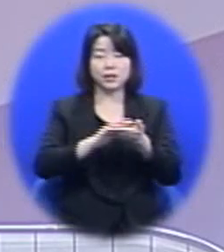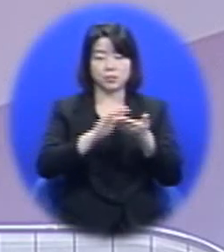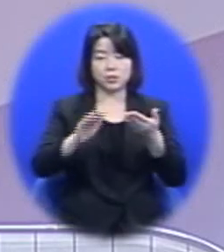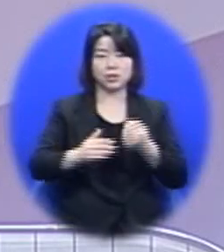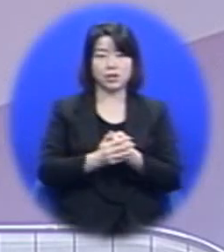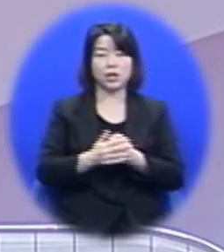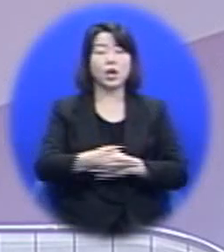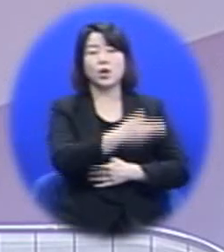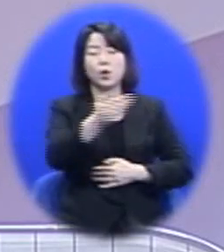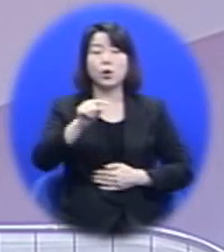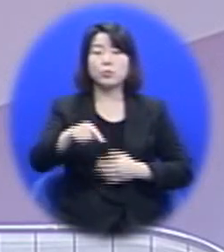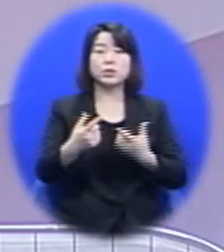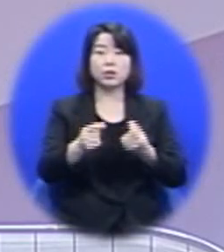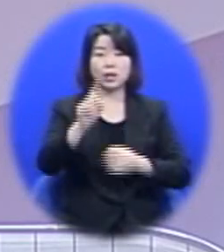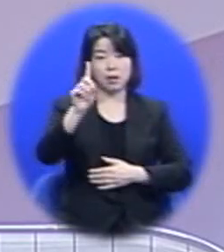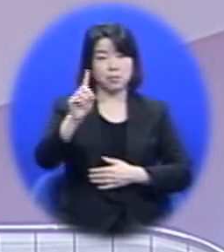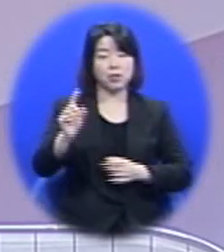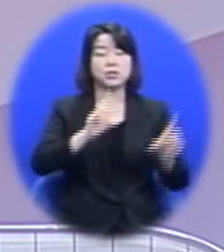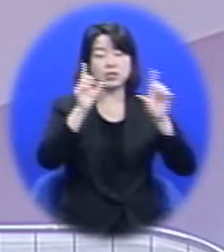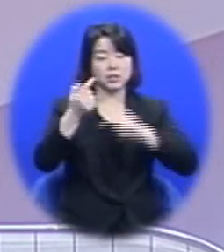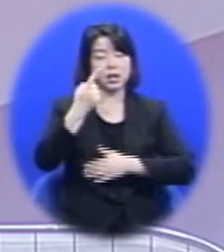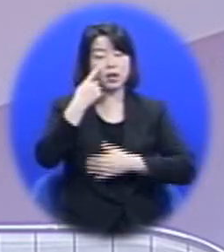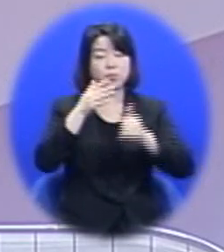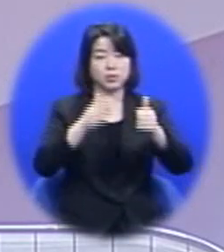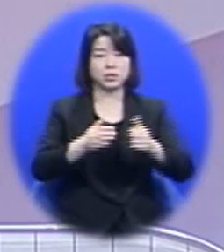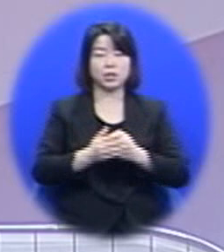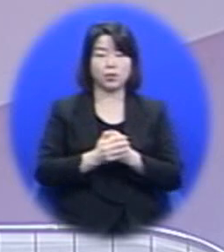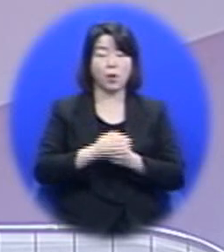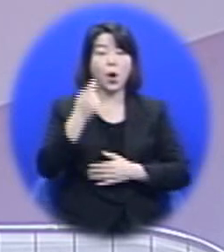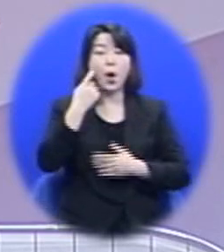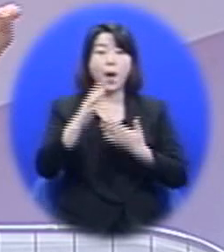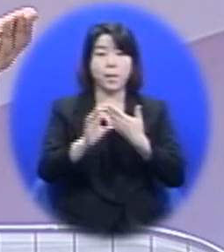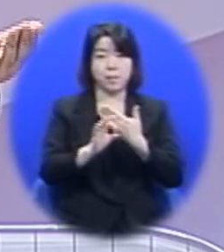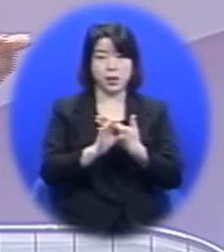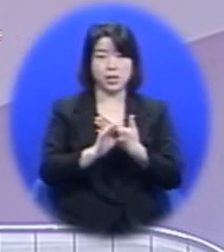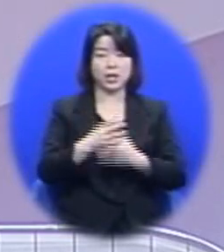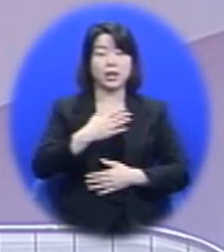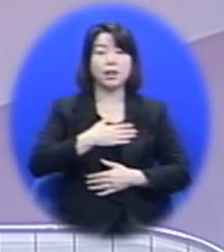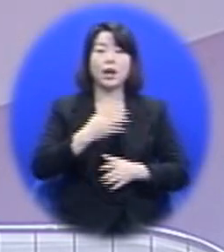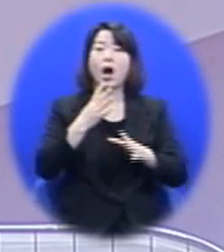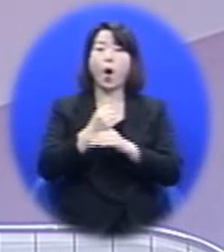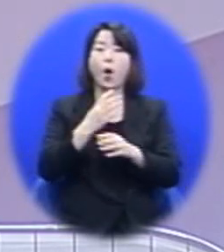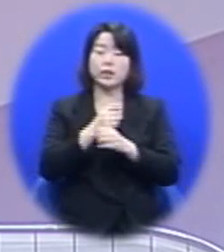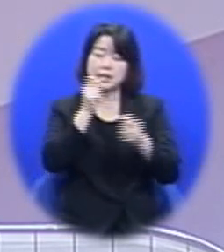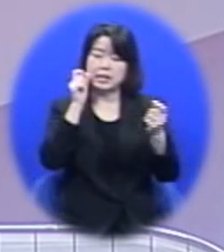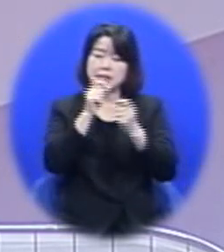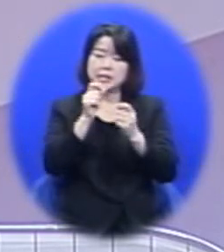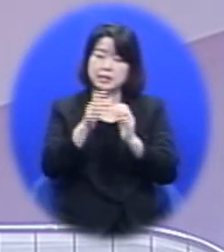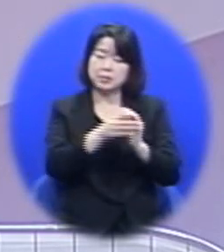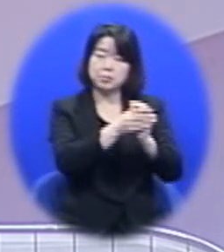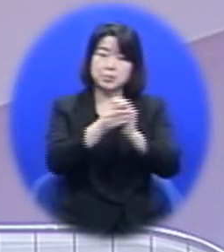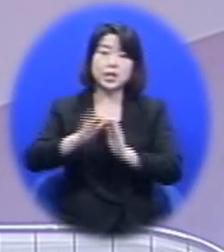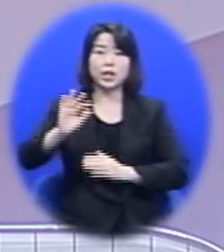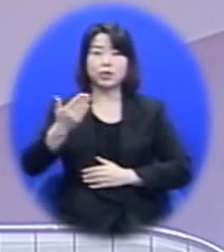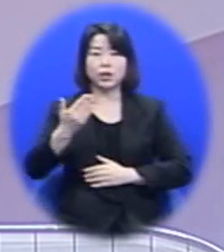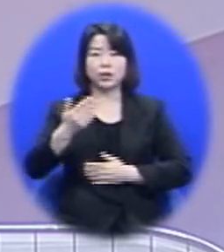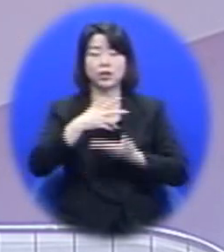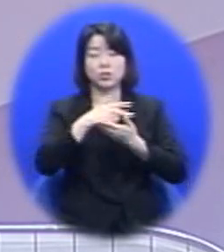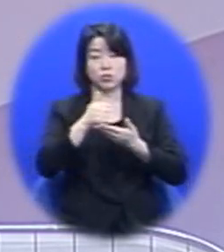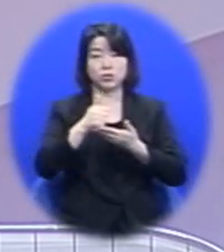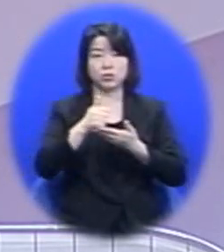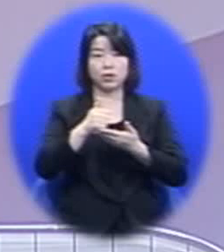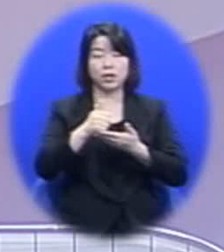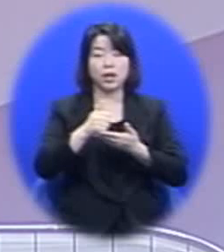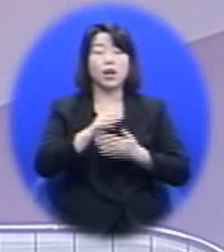한번 살아보세요. 만약에 내가 언제 친밀하게 될까 주님과,